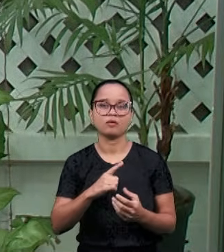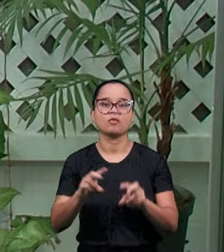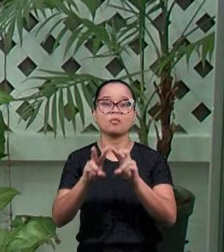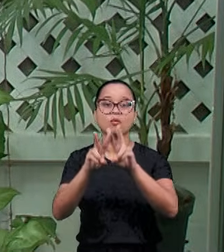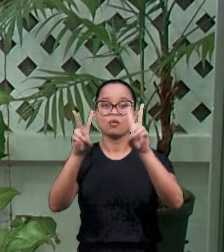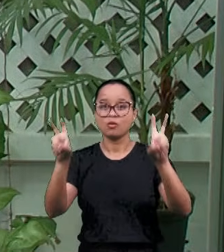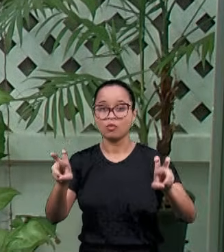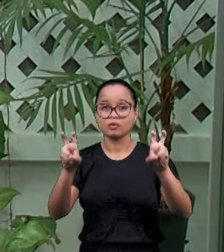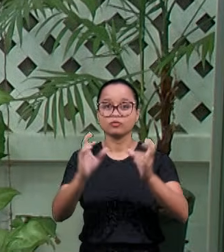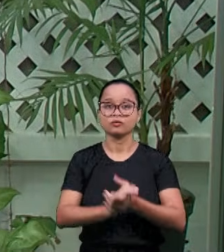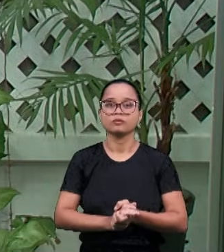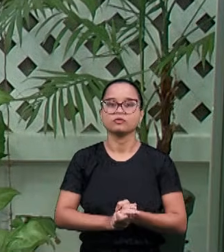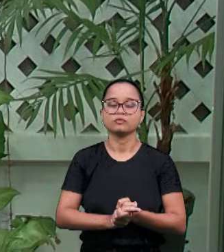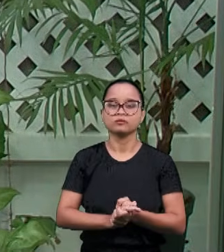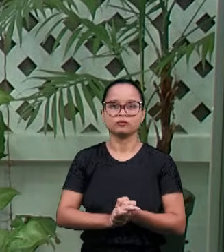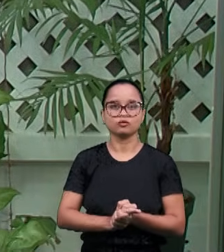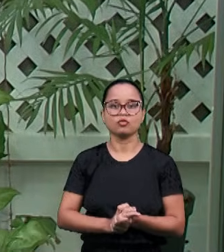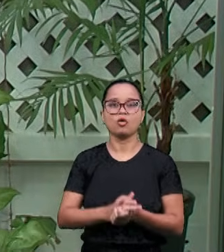Ils ont parlé un témoignage